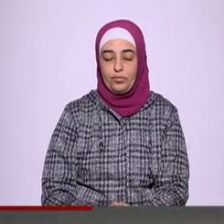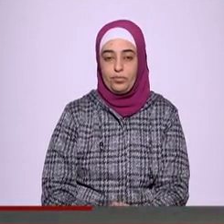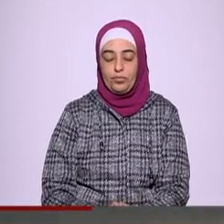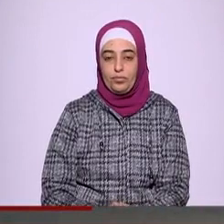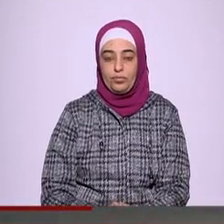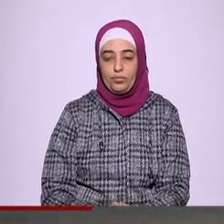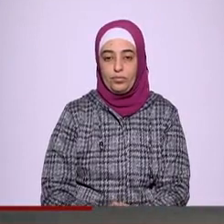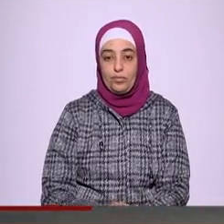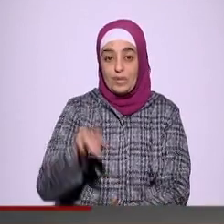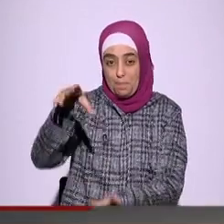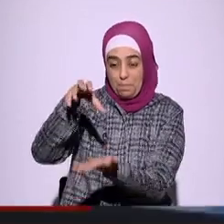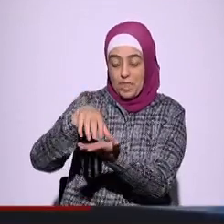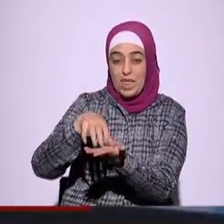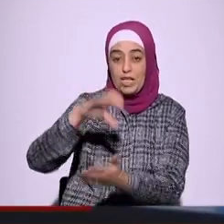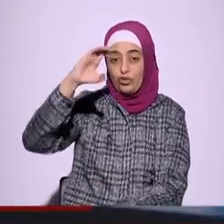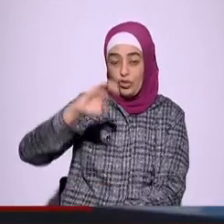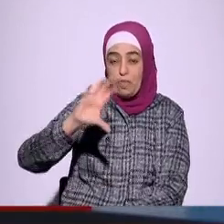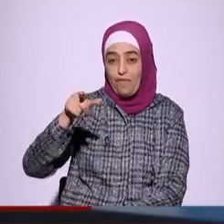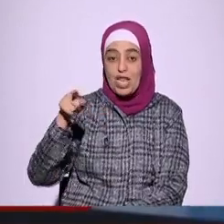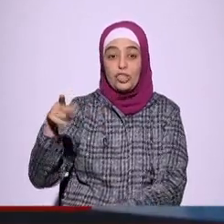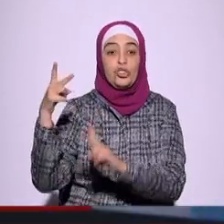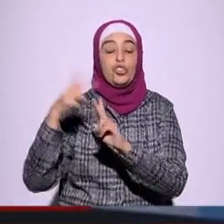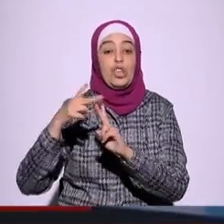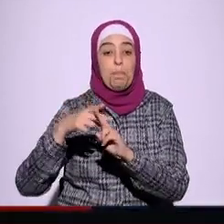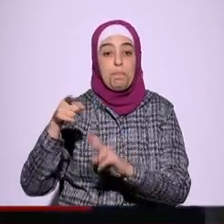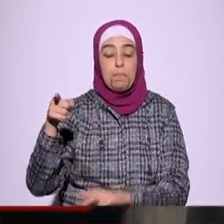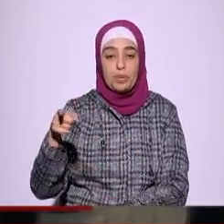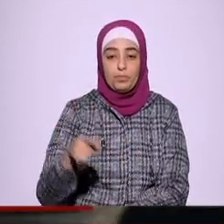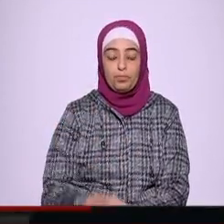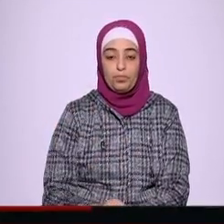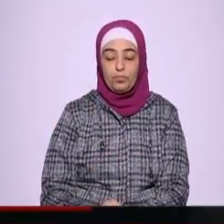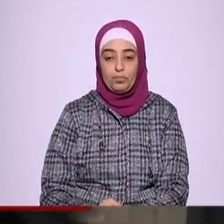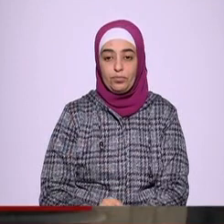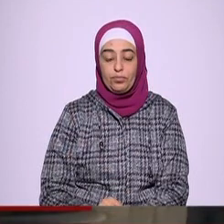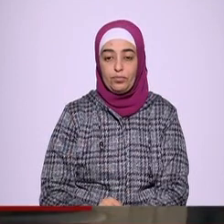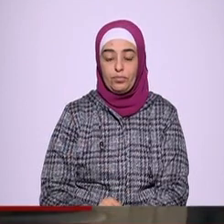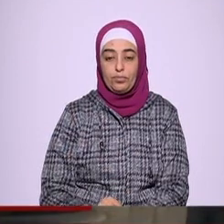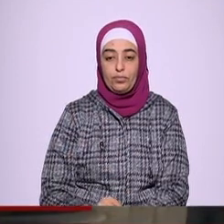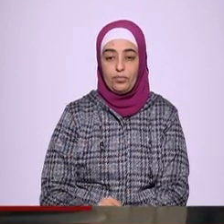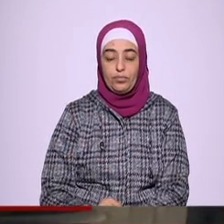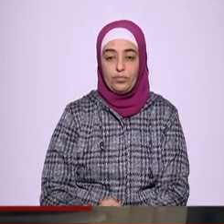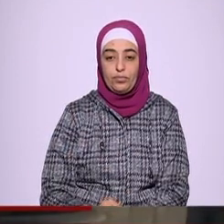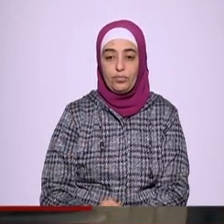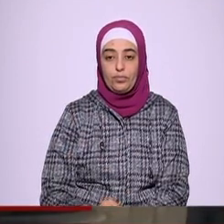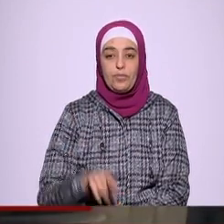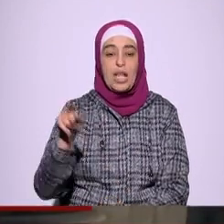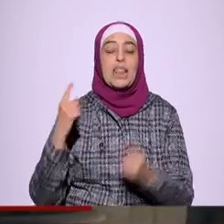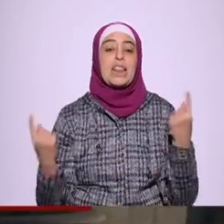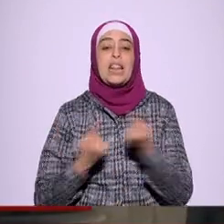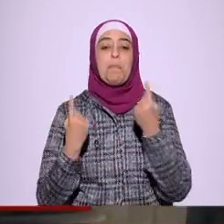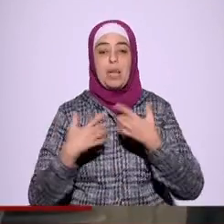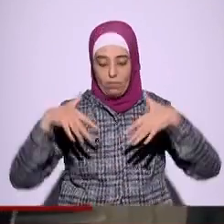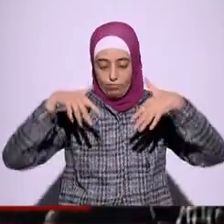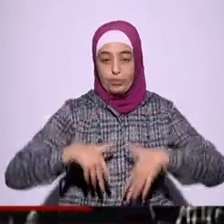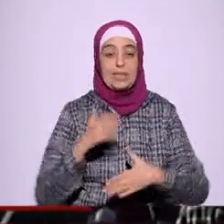هذه المنطقه شعبها اصبح حاصل على المناعة الطبيعية،